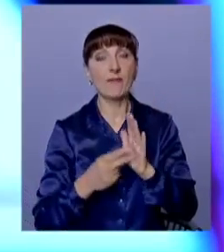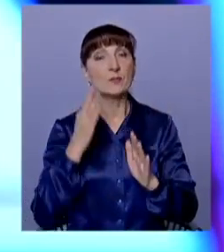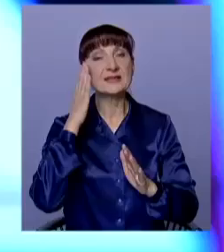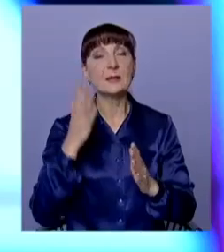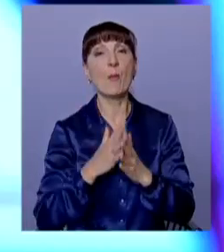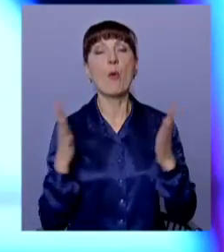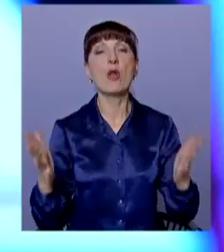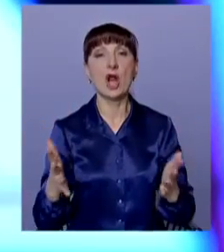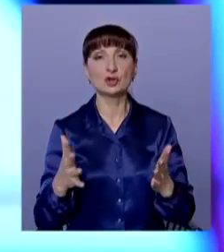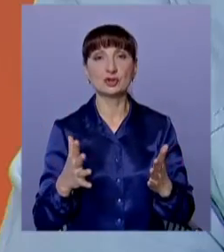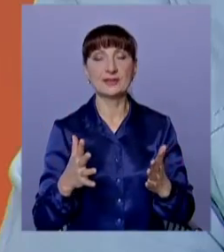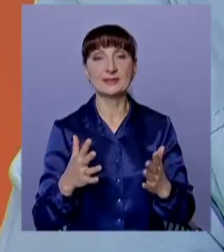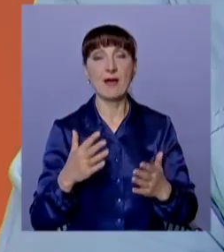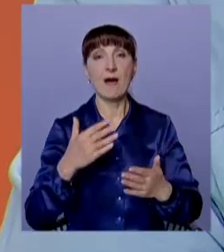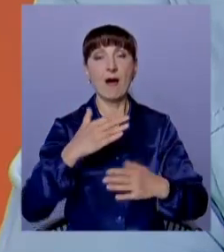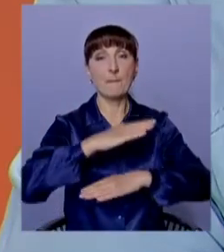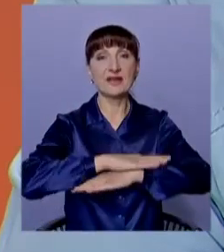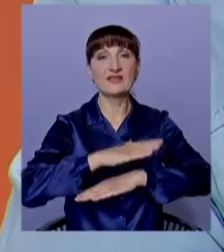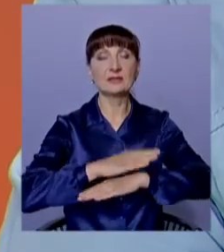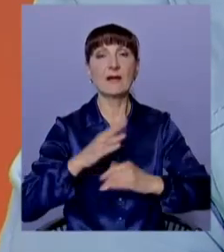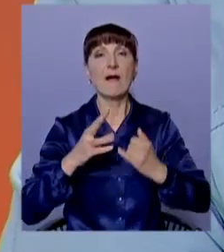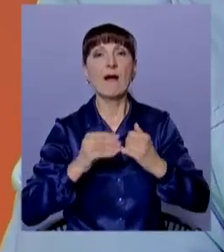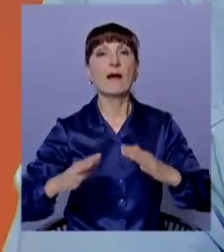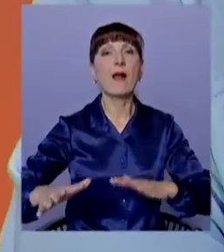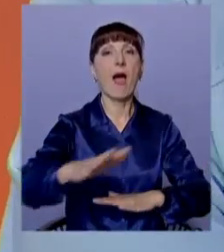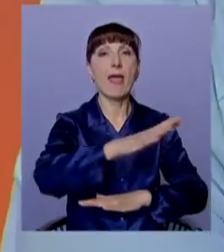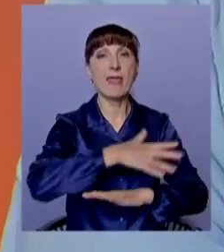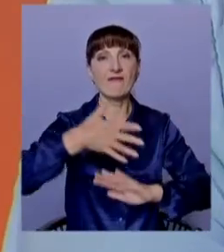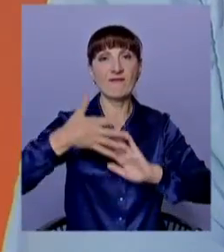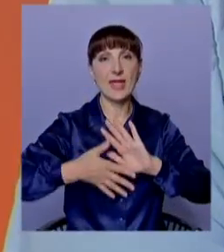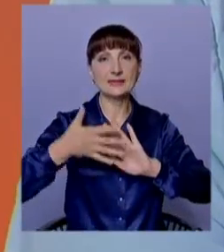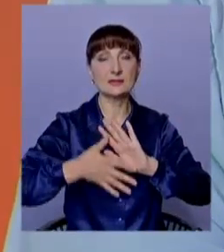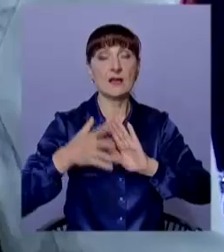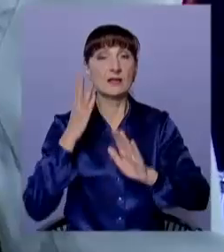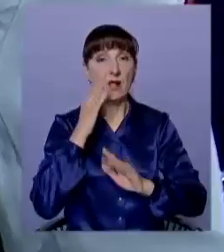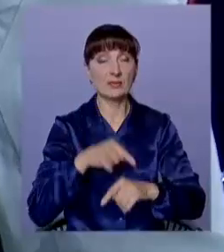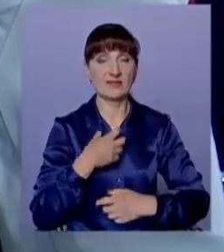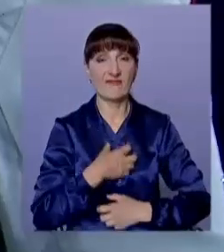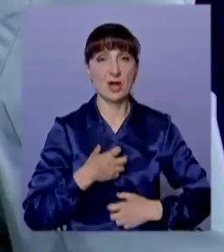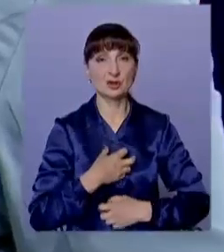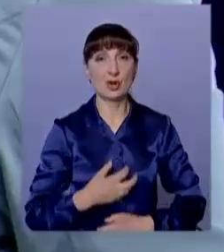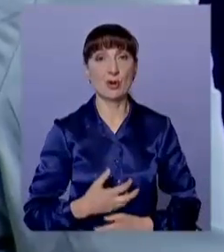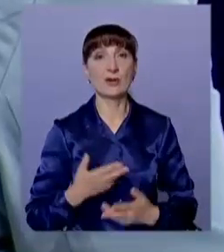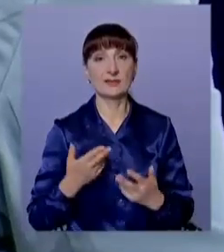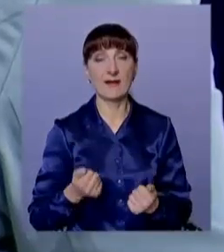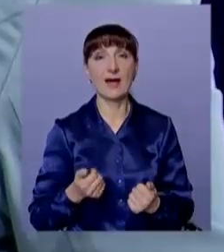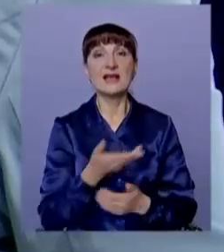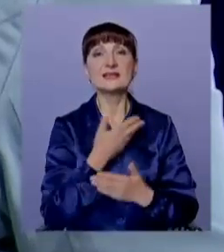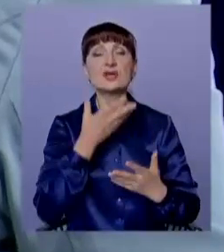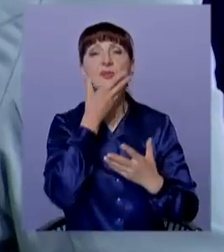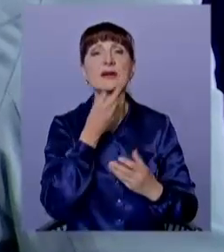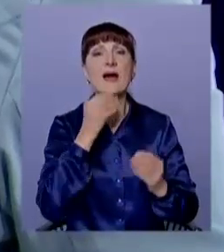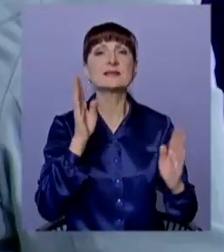более расширить предмет краеведения? Мне кажется, это актуально для Алматы в особенности. С нашими